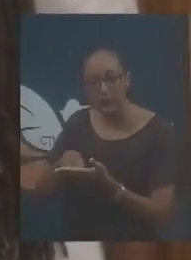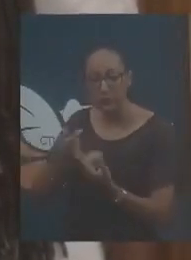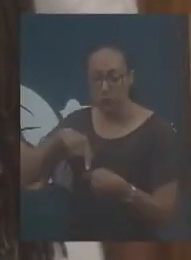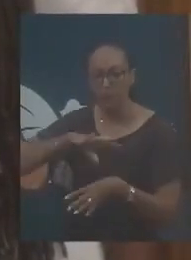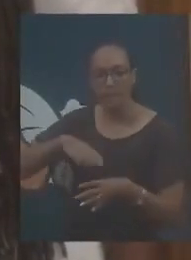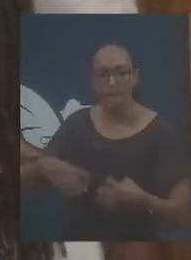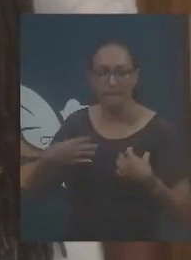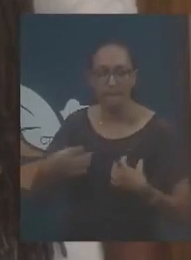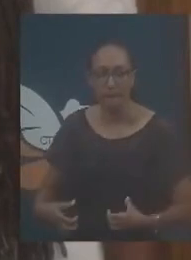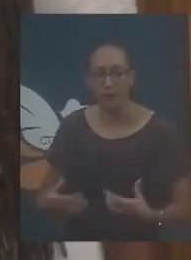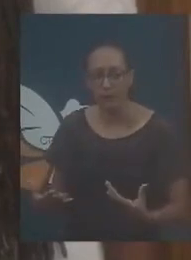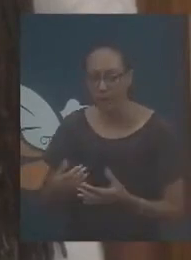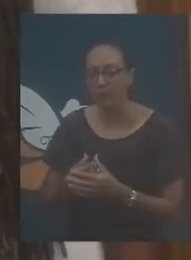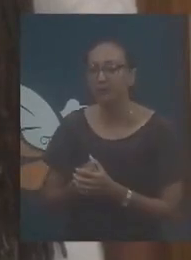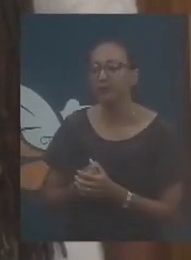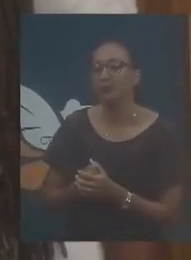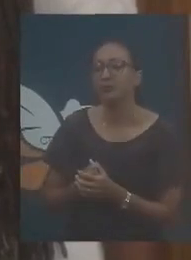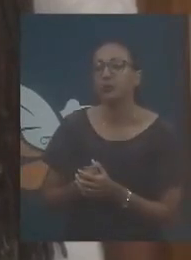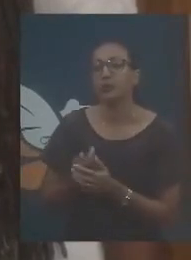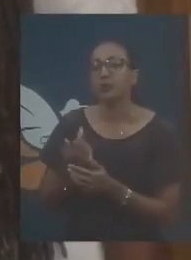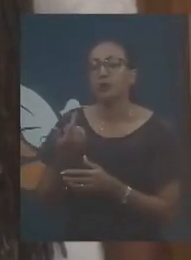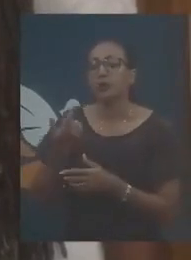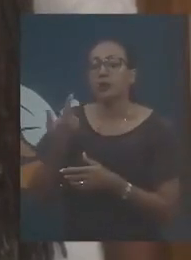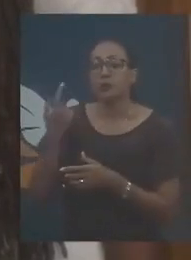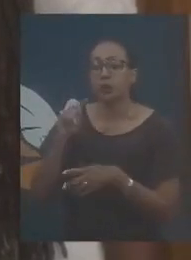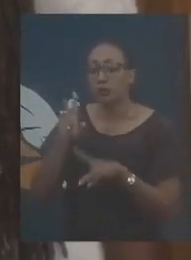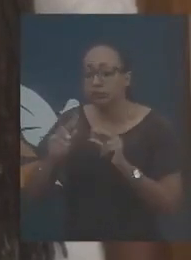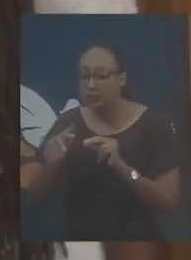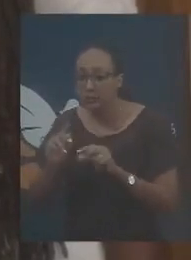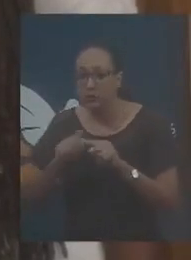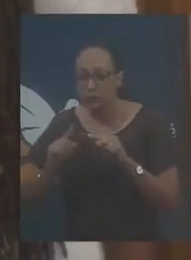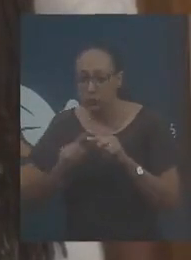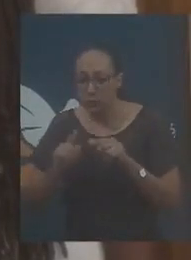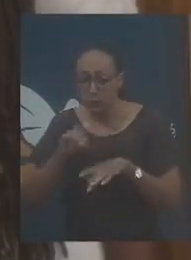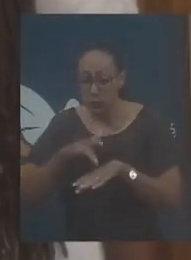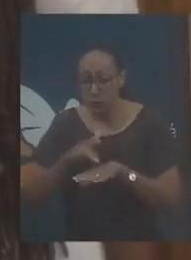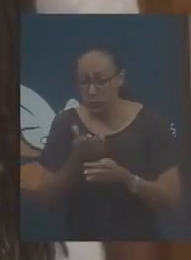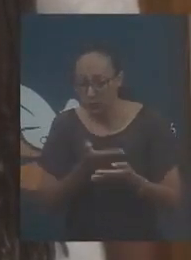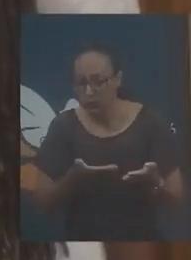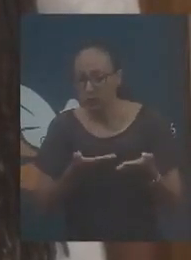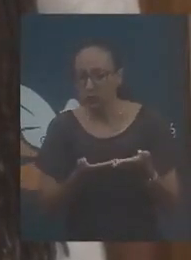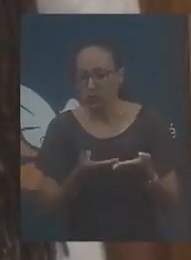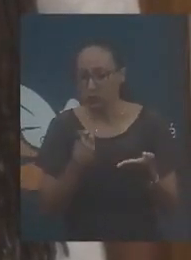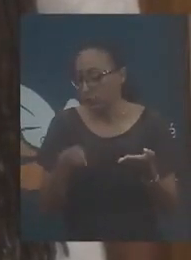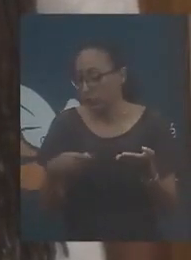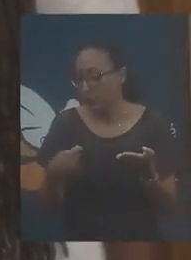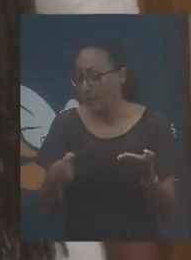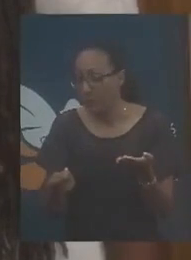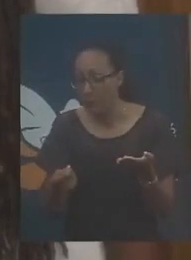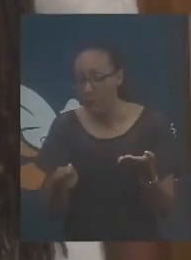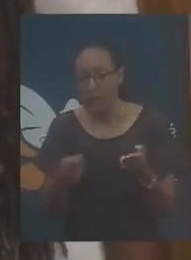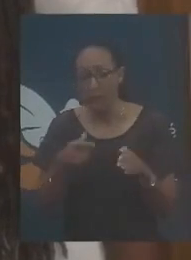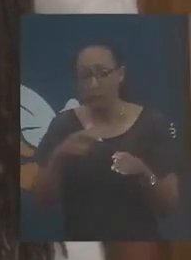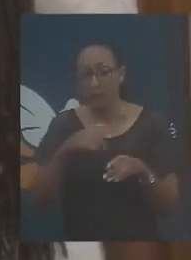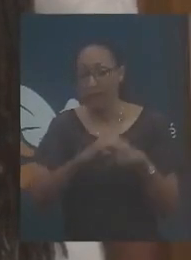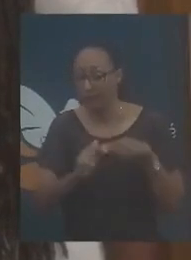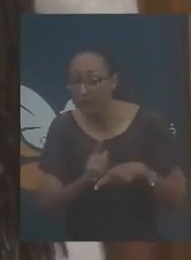que les divisions qui se faisaient étaient des divisions qui n'avaient rien à faire sur les terres agricoles ou